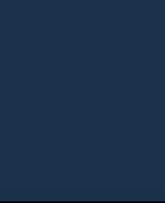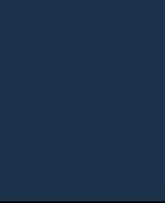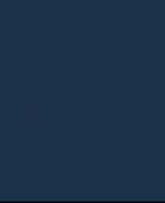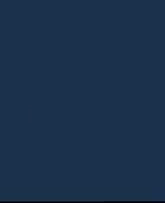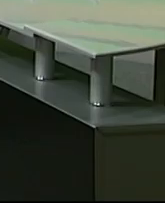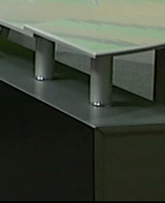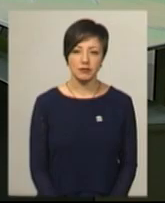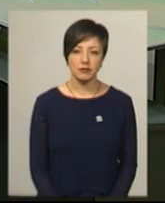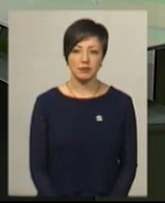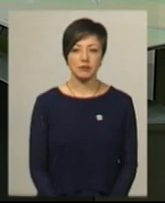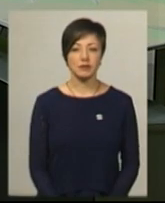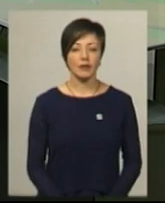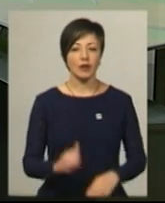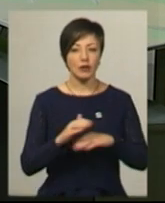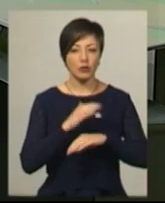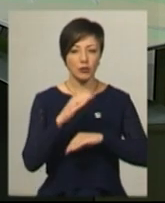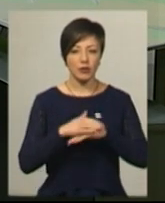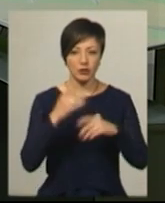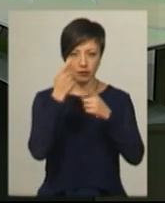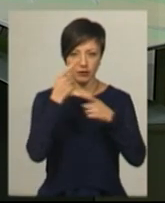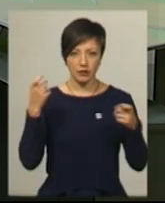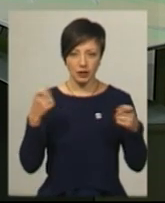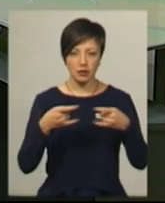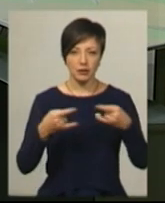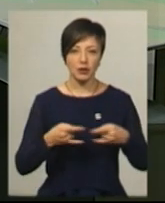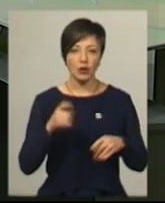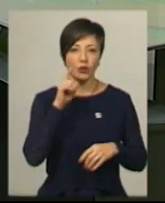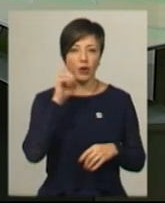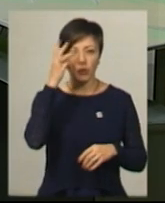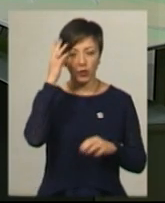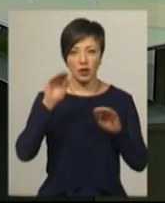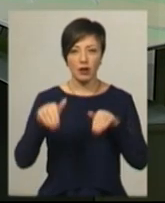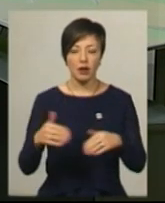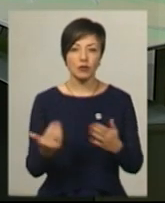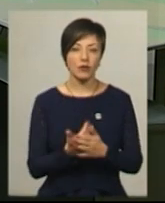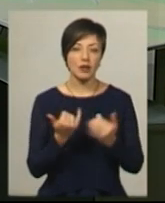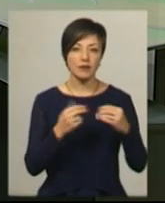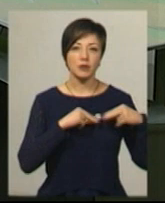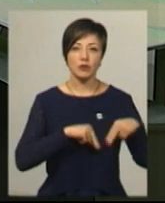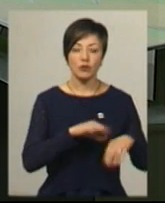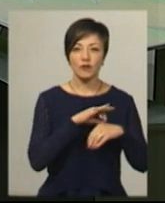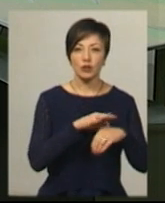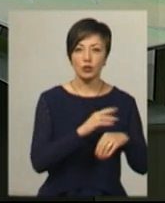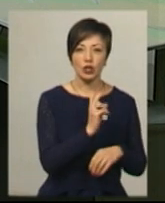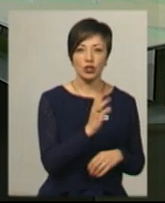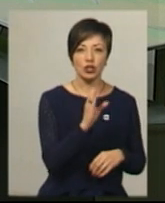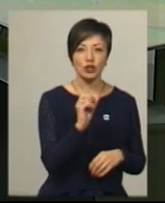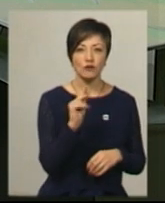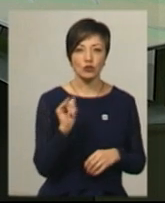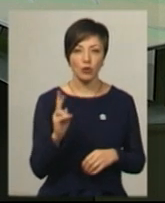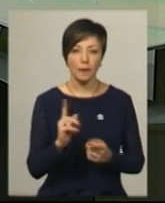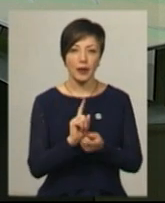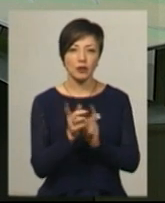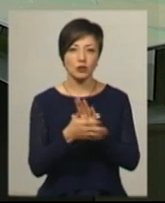Музика Доброго вечора, в ефірі Суспільного мовника ЮА «Поділля» випуск новин. У студії для вас працюють ведуча Катерина Шевчук,